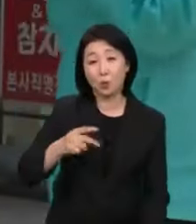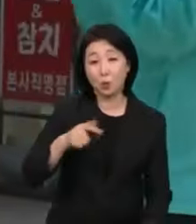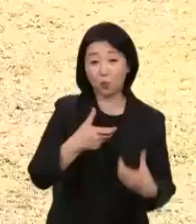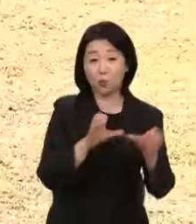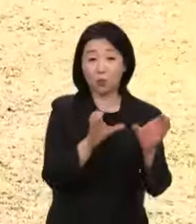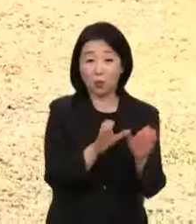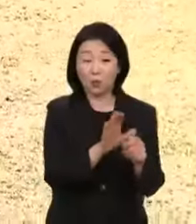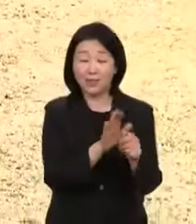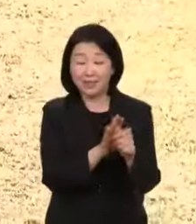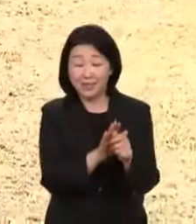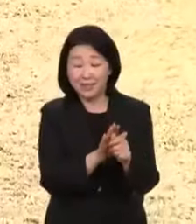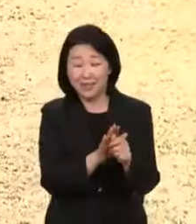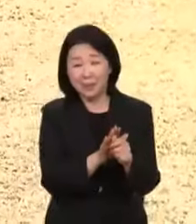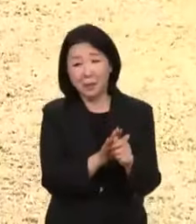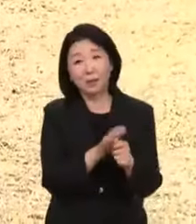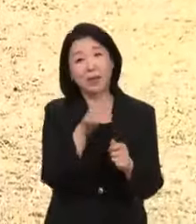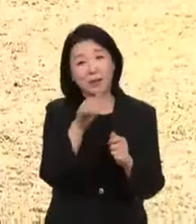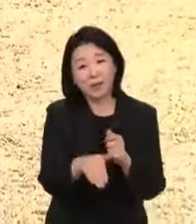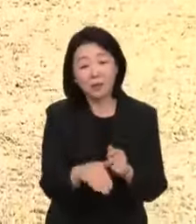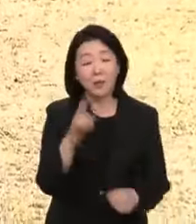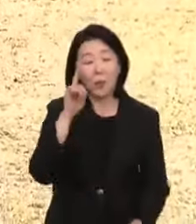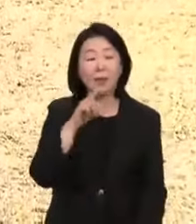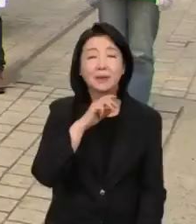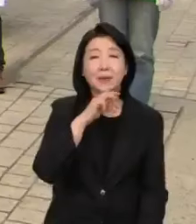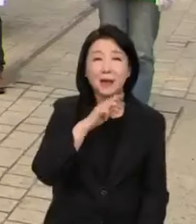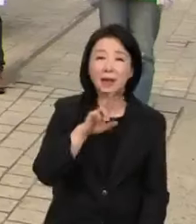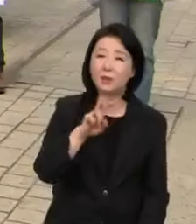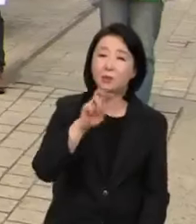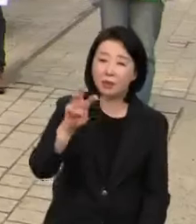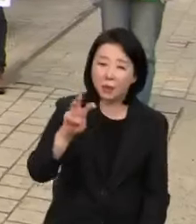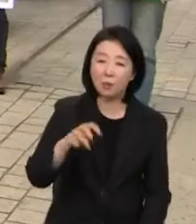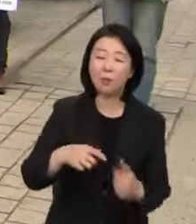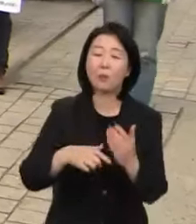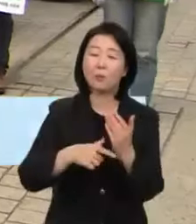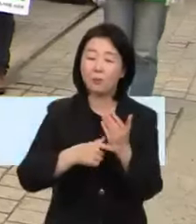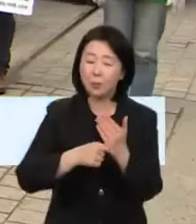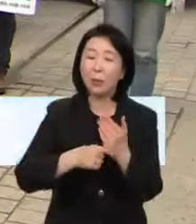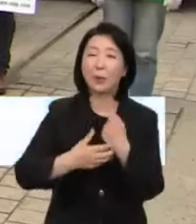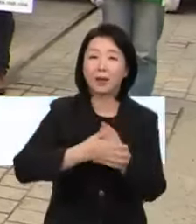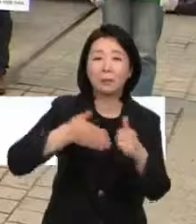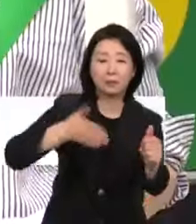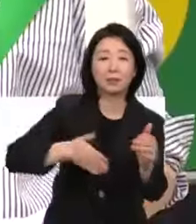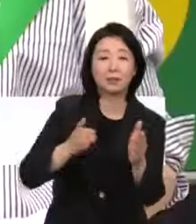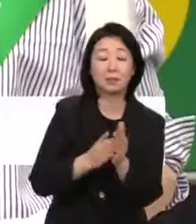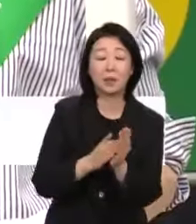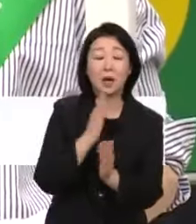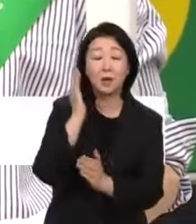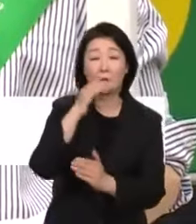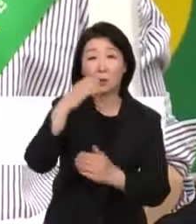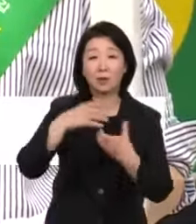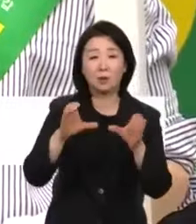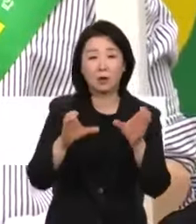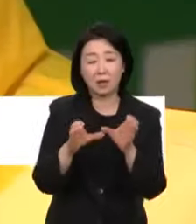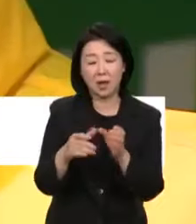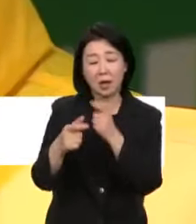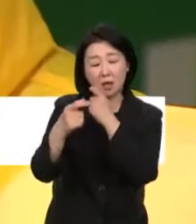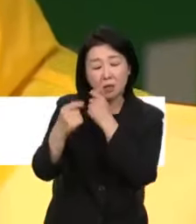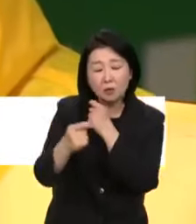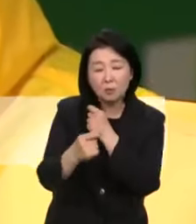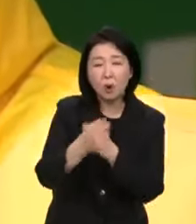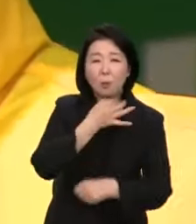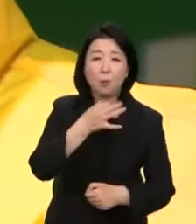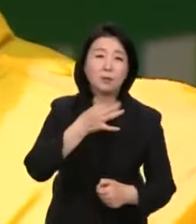낮은 2030 세대 표심 공약에 나섰습니다. 녹색정의당은 다음 국회에서 진보 정치의 목소리를